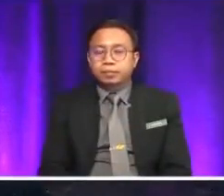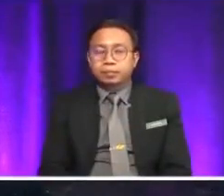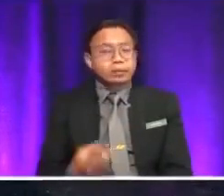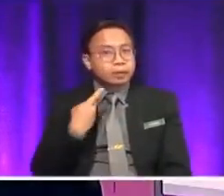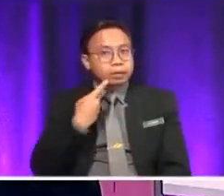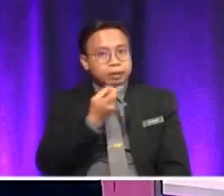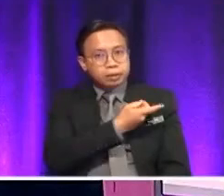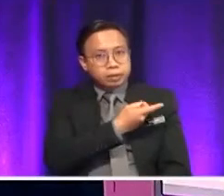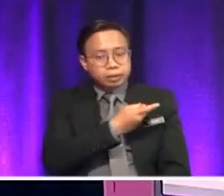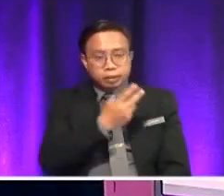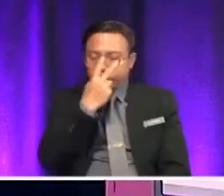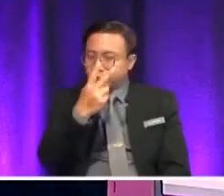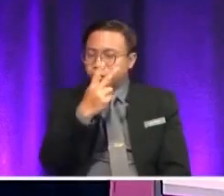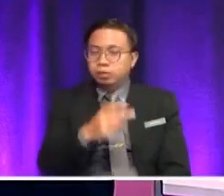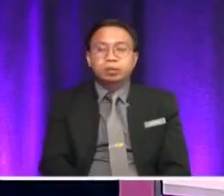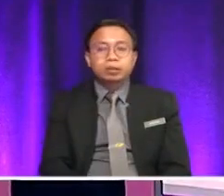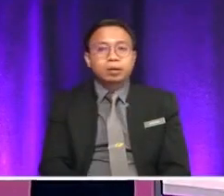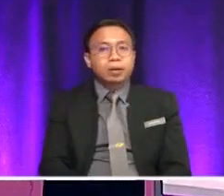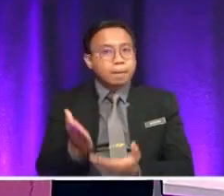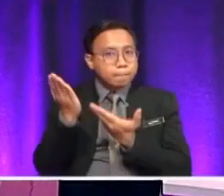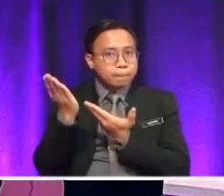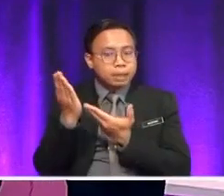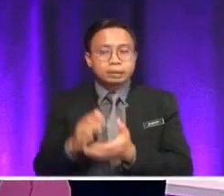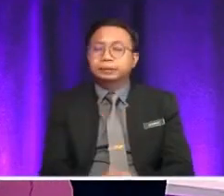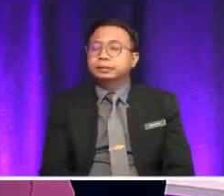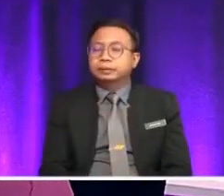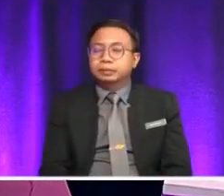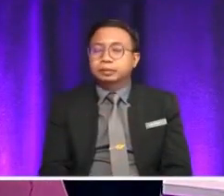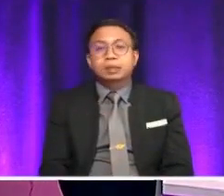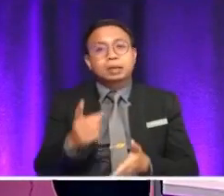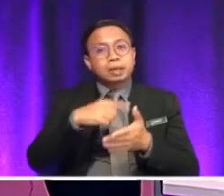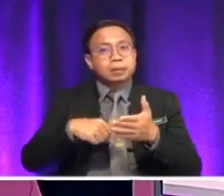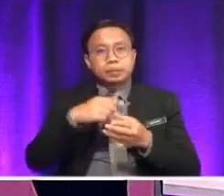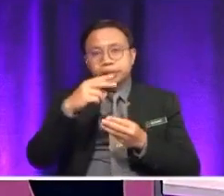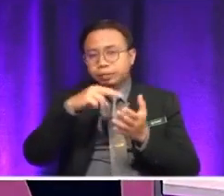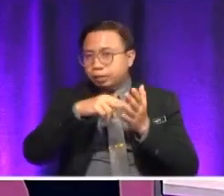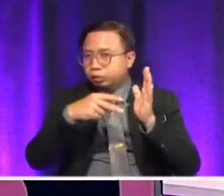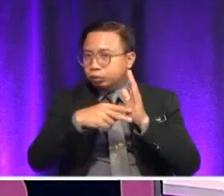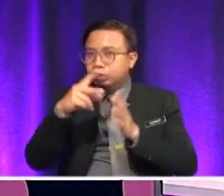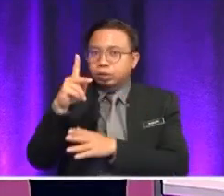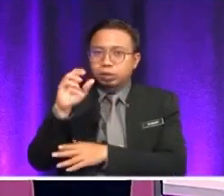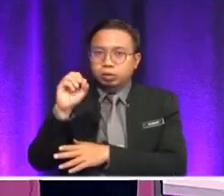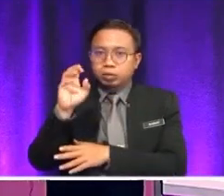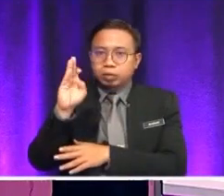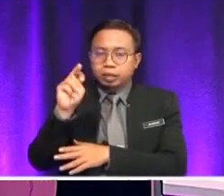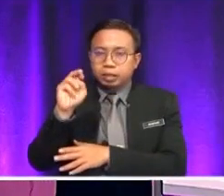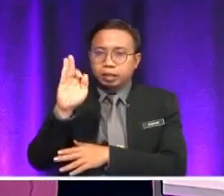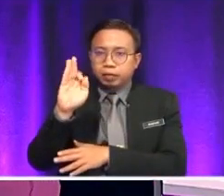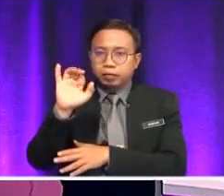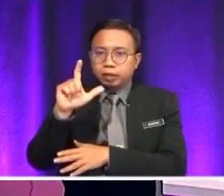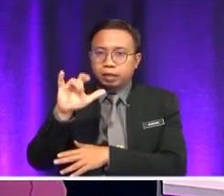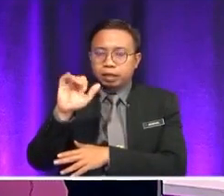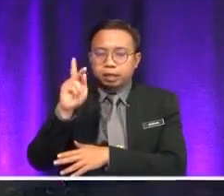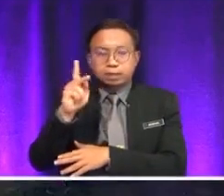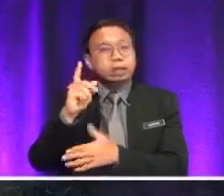Kita akan tengok dulu paparan ini. Okey, apakah itu konflik? Ha. Aku mana pernah tahu apa